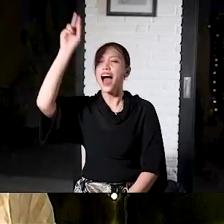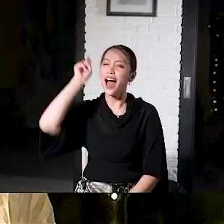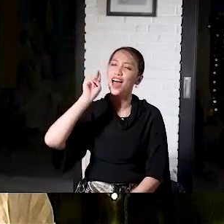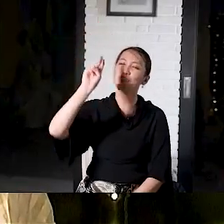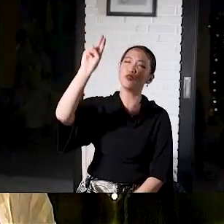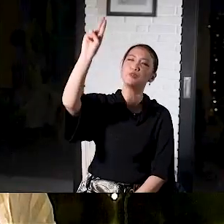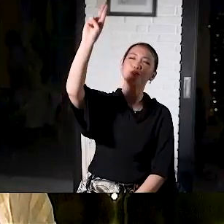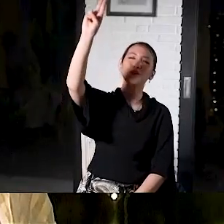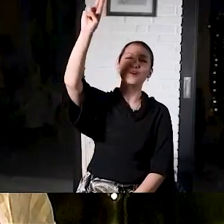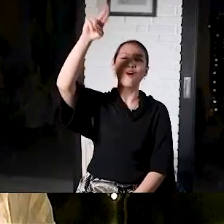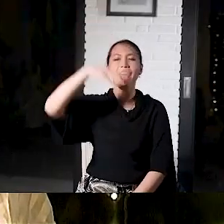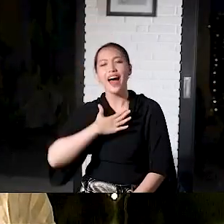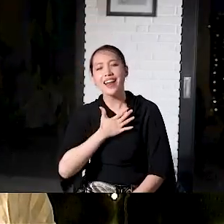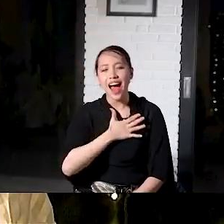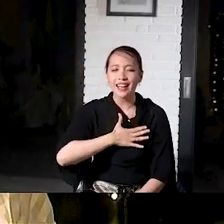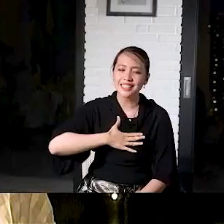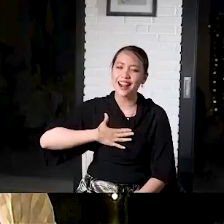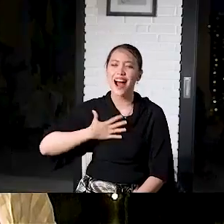Kaulah Tuhan